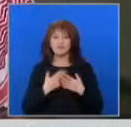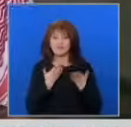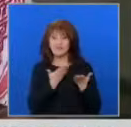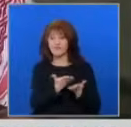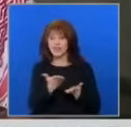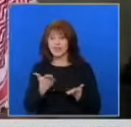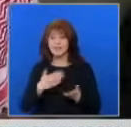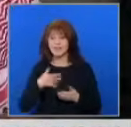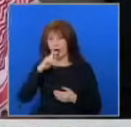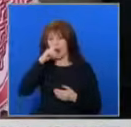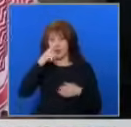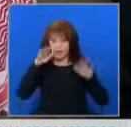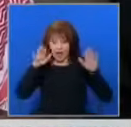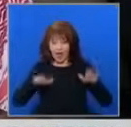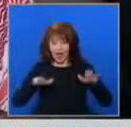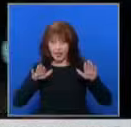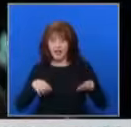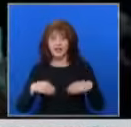Дано Аллах ви даде победа над врага.